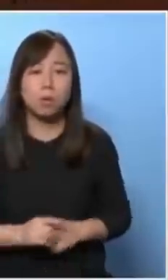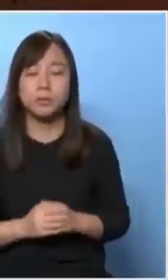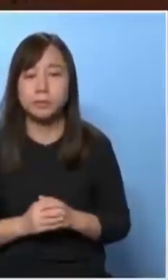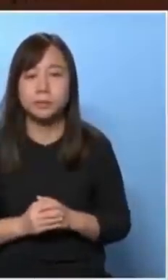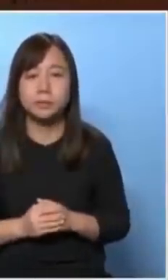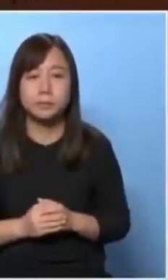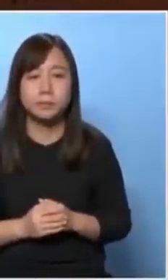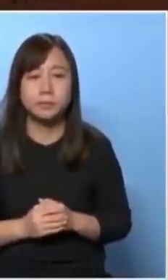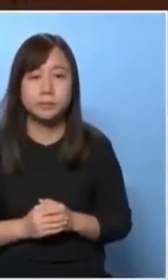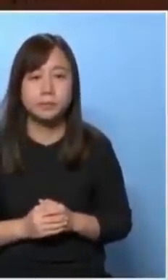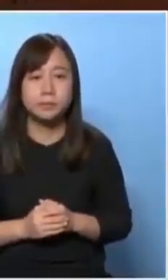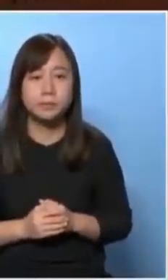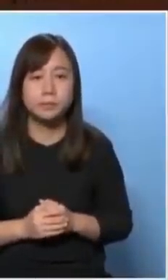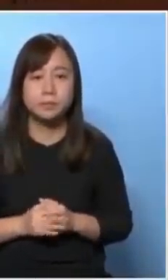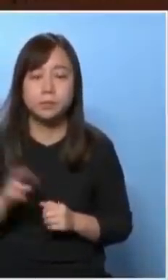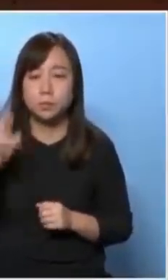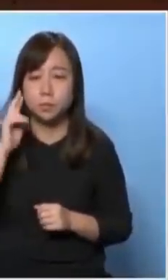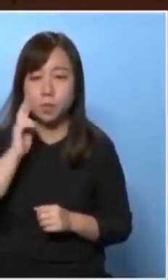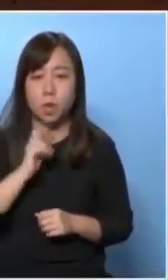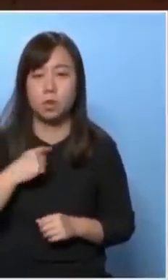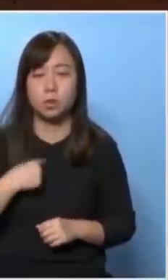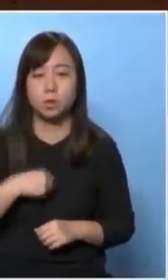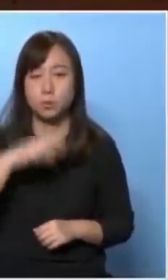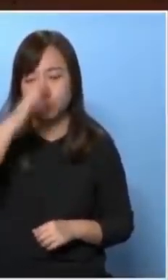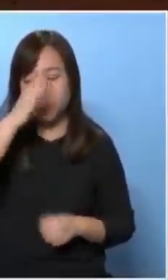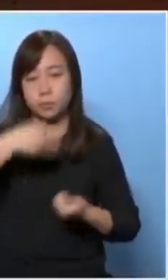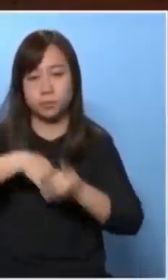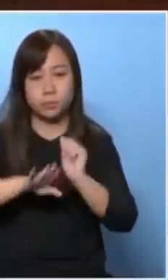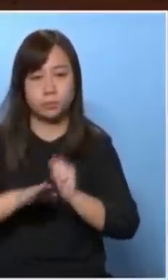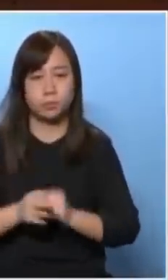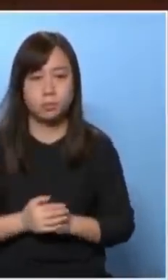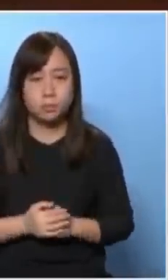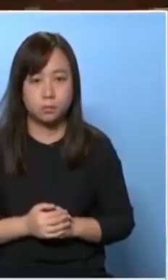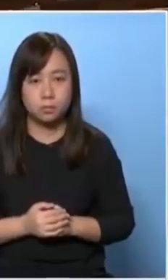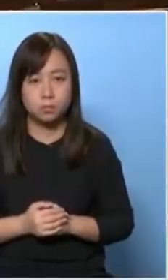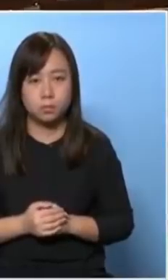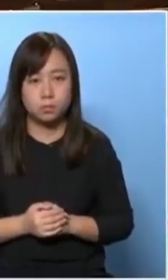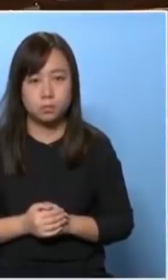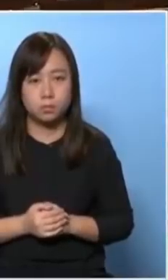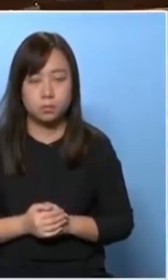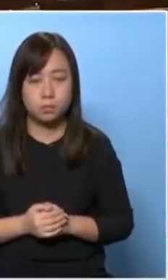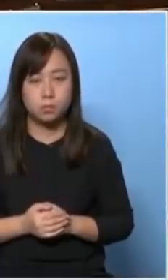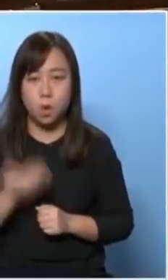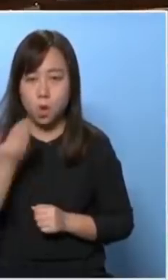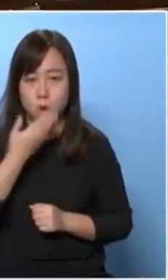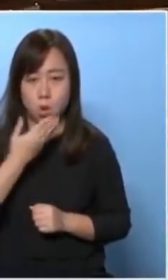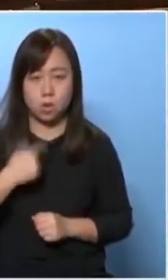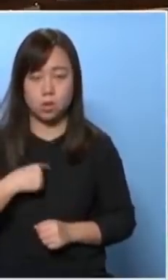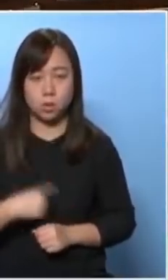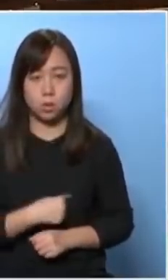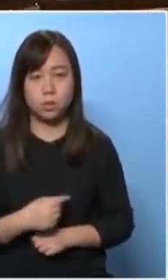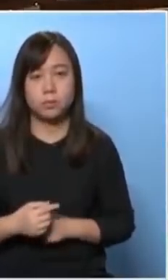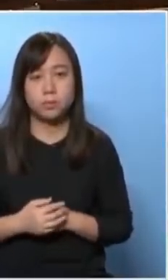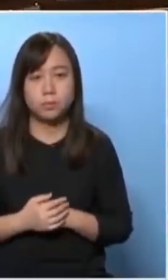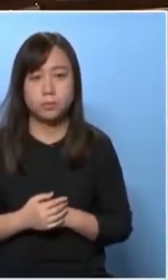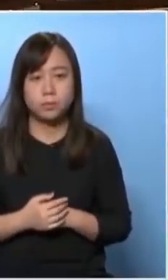楊岳橋議員，請你馬上離開會議廳。 何啟明議員，